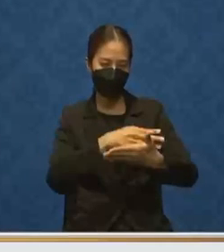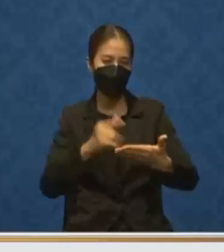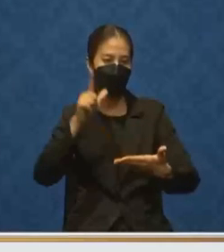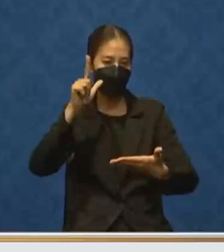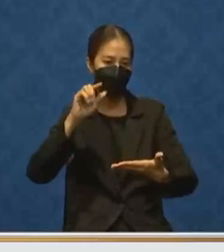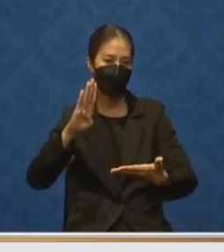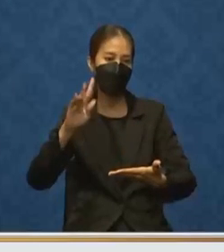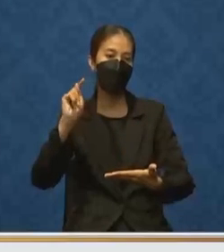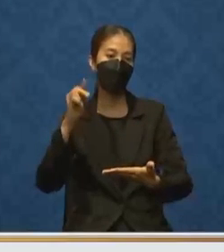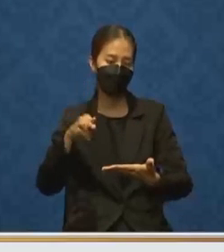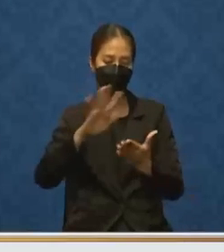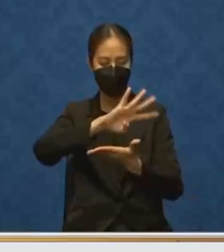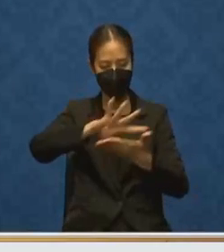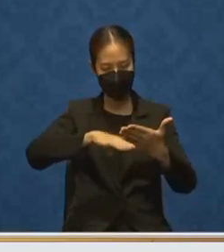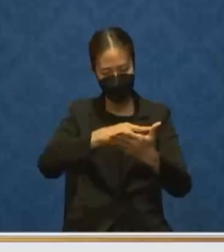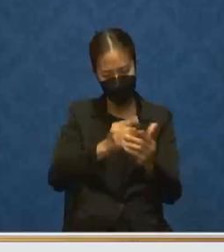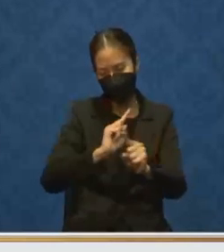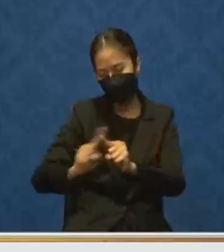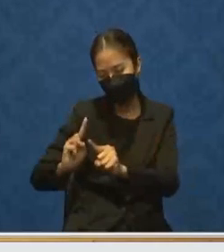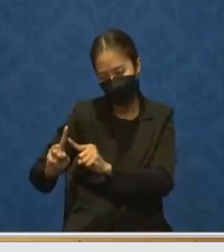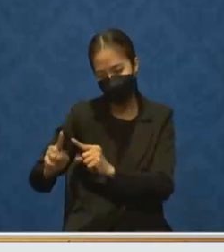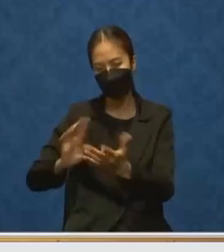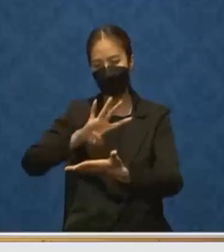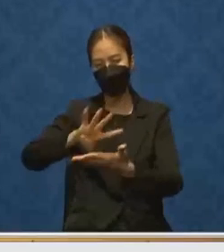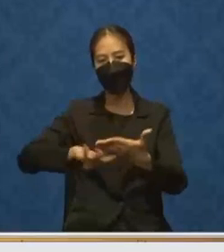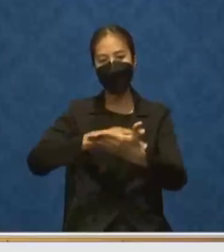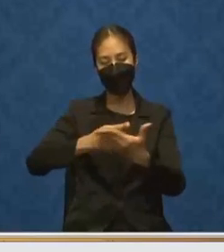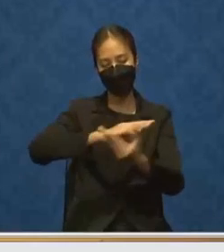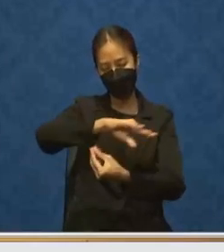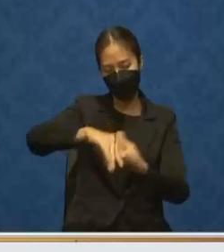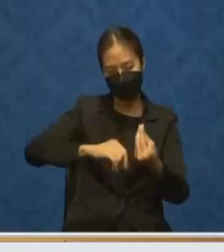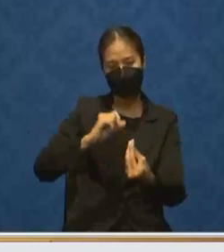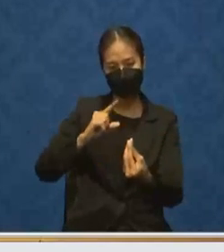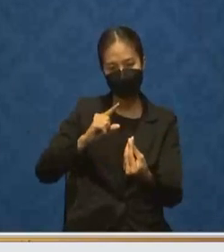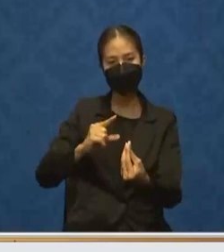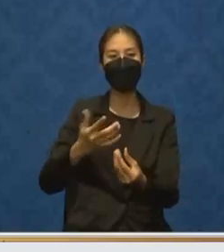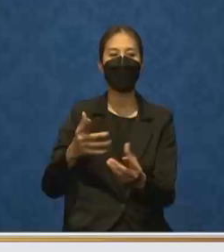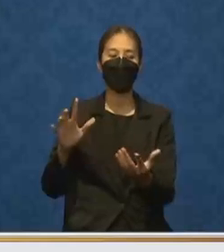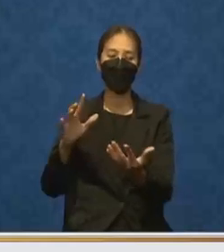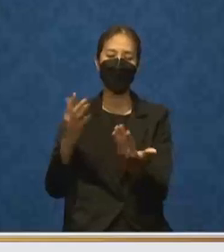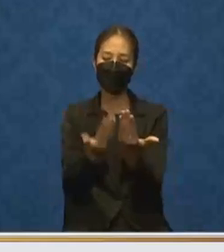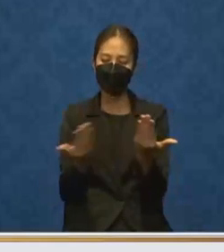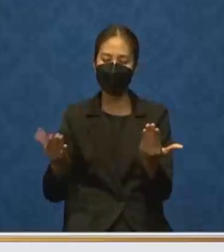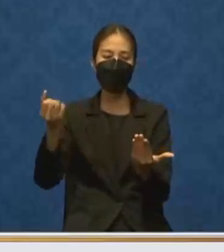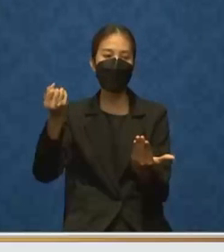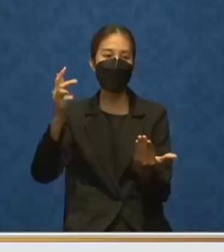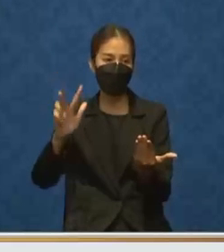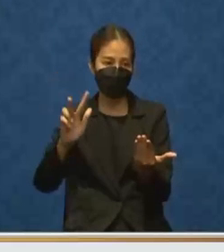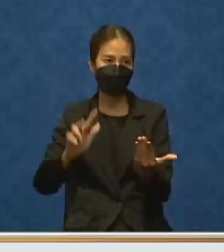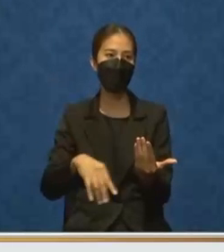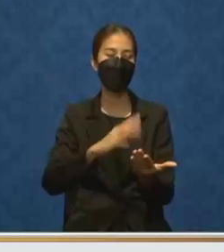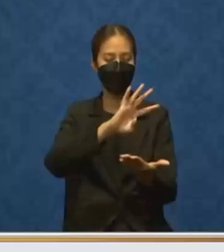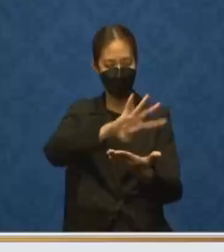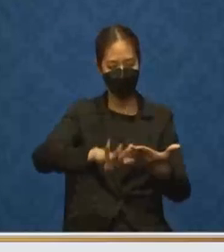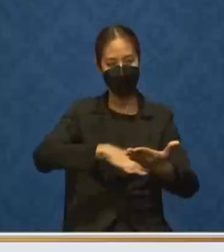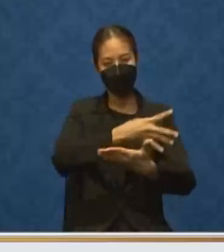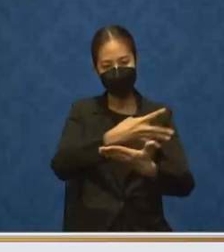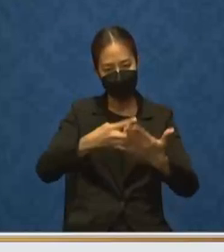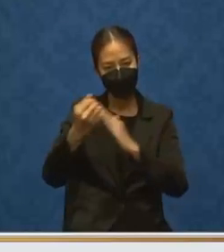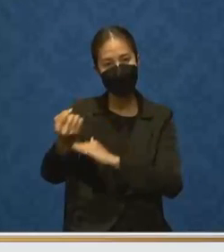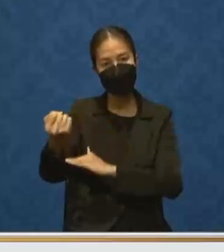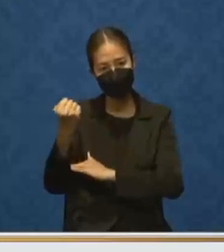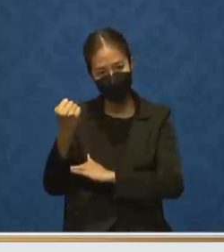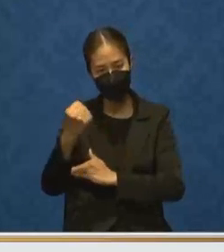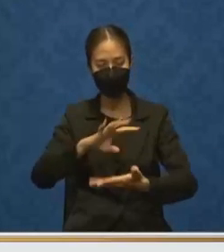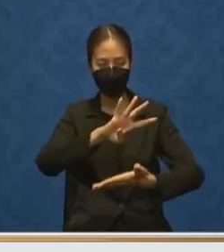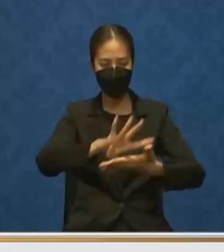แผนย่อยร่างแผนพัฒนาเศรษฐกิจและสังคมแห่งชาติฉบับที่13ร่างนโยบายและแผนระดับชาติว่าด้วยความมั่นคงแห่งชาติ